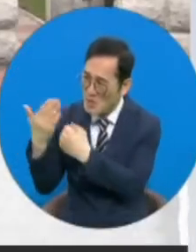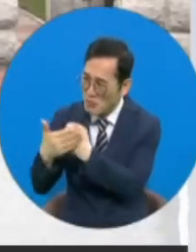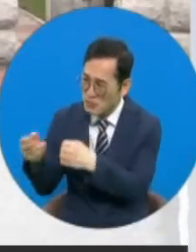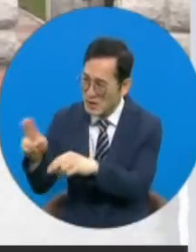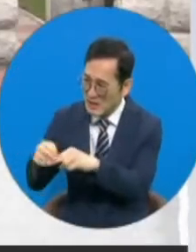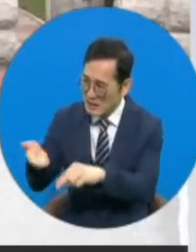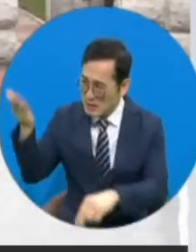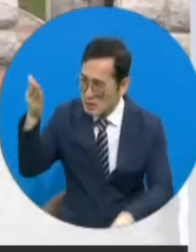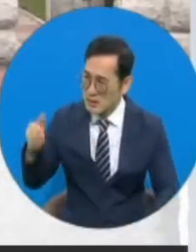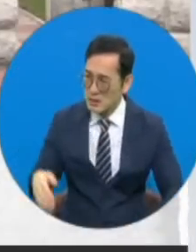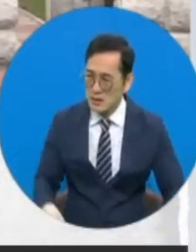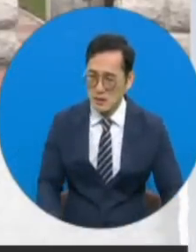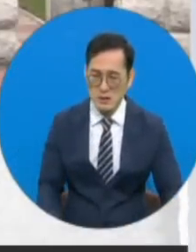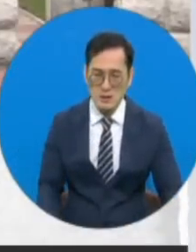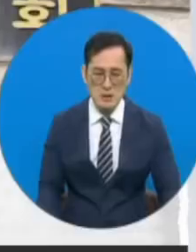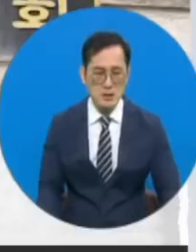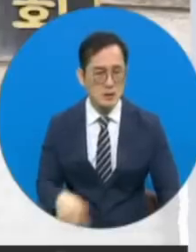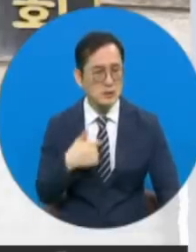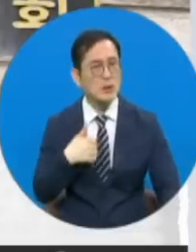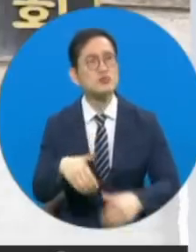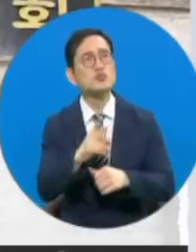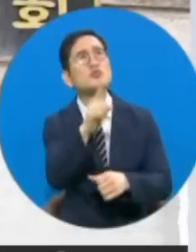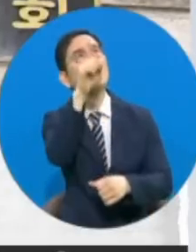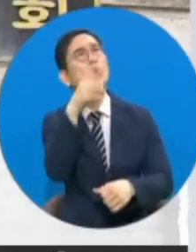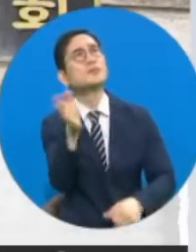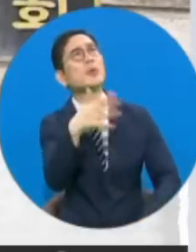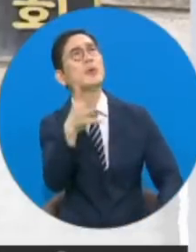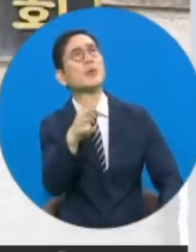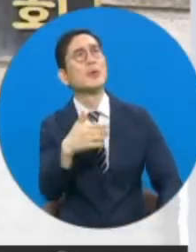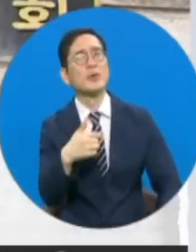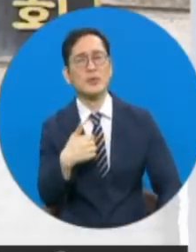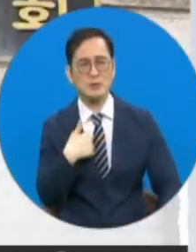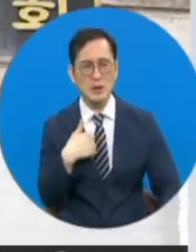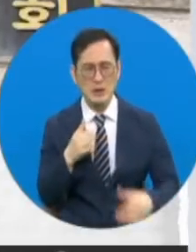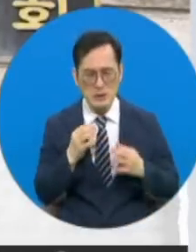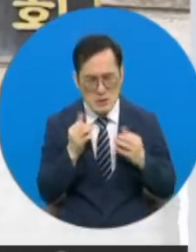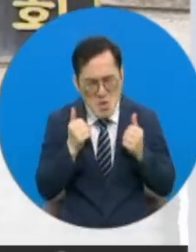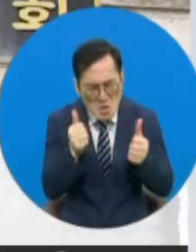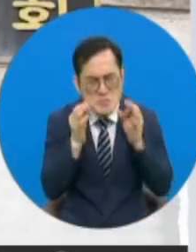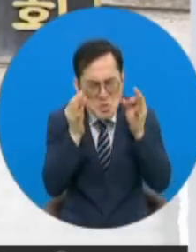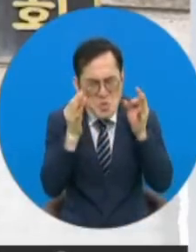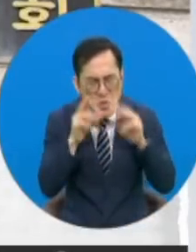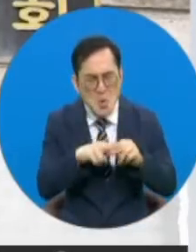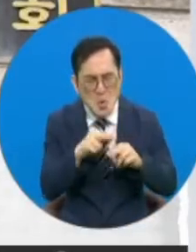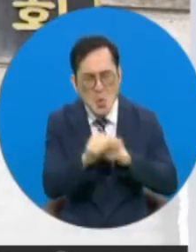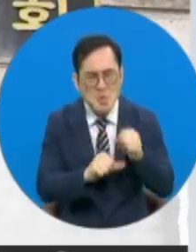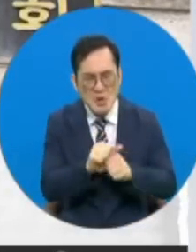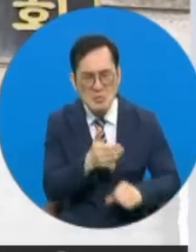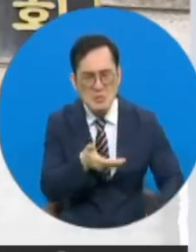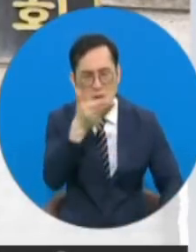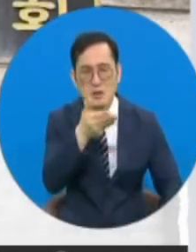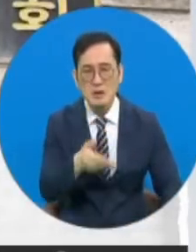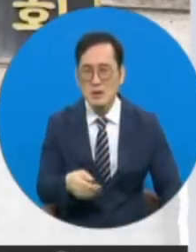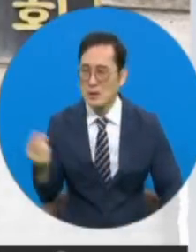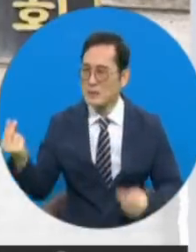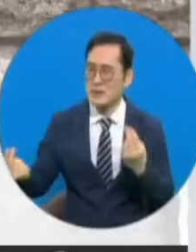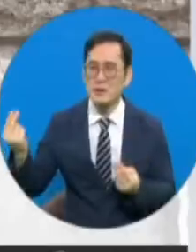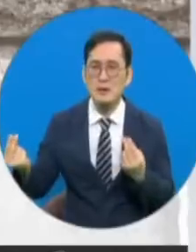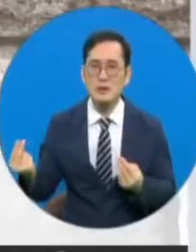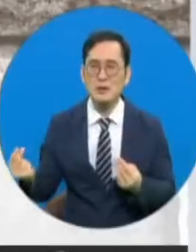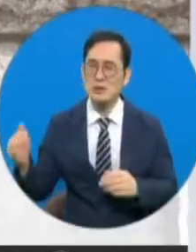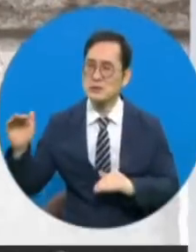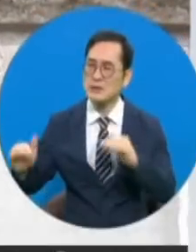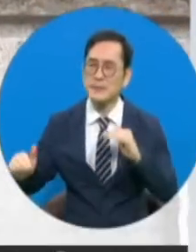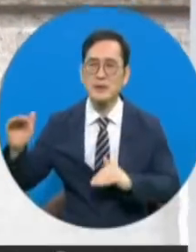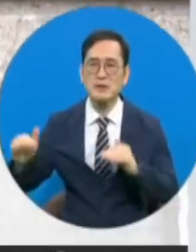아빠도 없고 잘 나가는 사람이 없으니까 결국 원칙대로 그래서 5년 걸려서 가는 거 아니에요 제가 좀 의문 나는게 뭐냐면